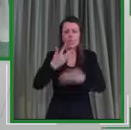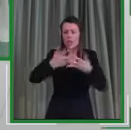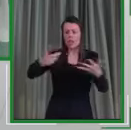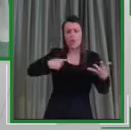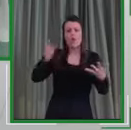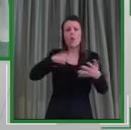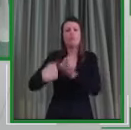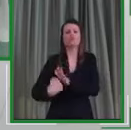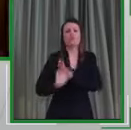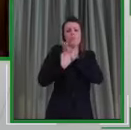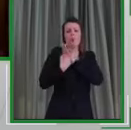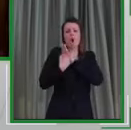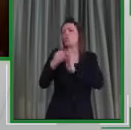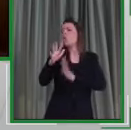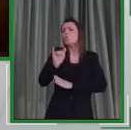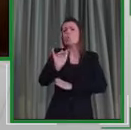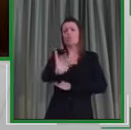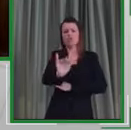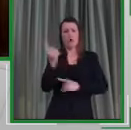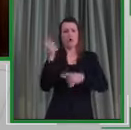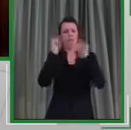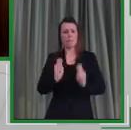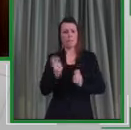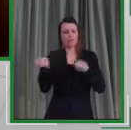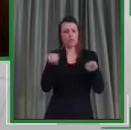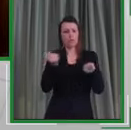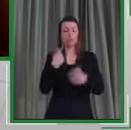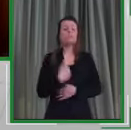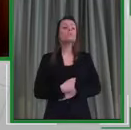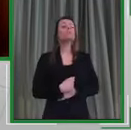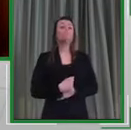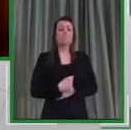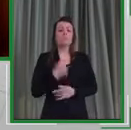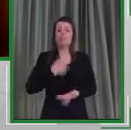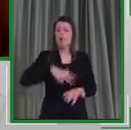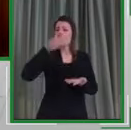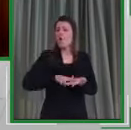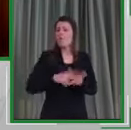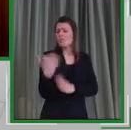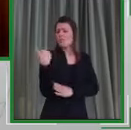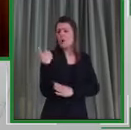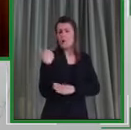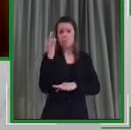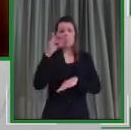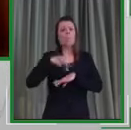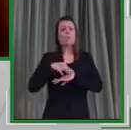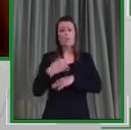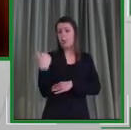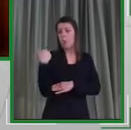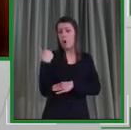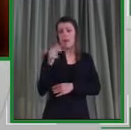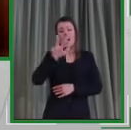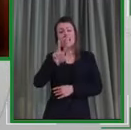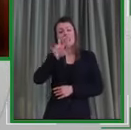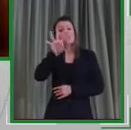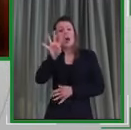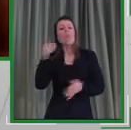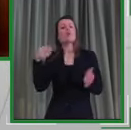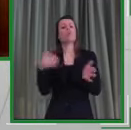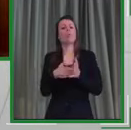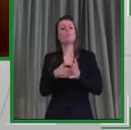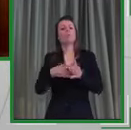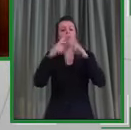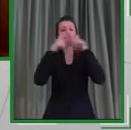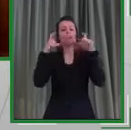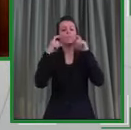emergenza confermo che pochi minuti fa sono arrivate a monza 34mila mascherine chirurgiche